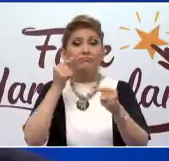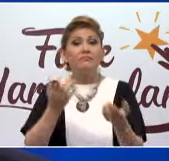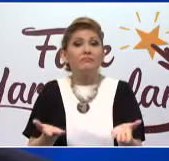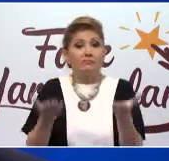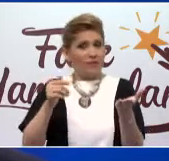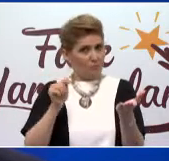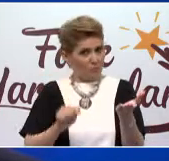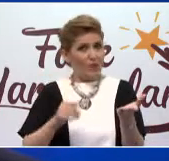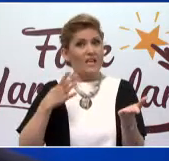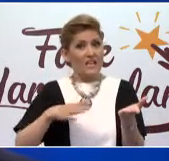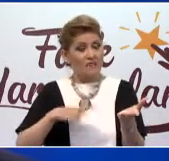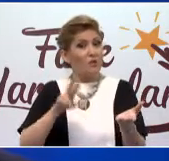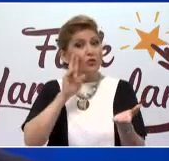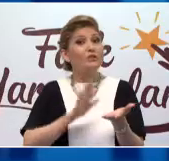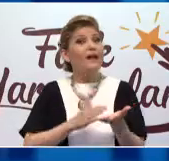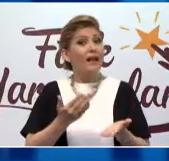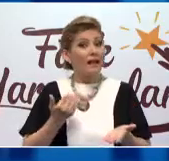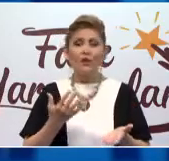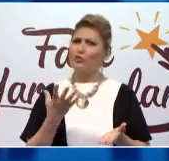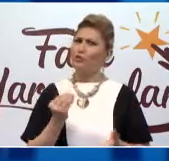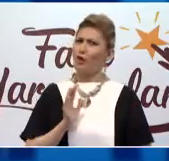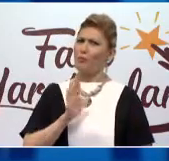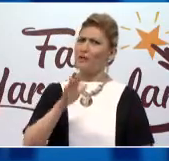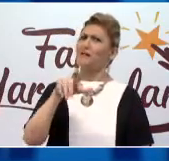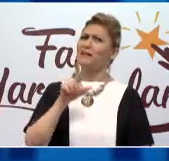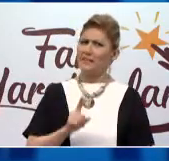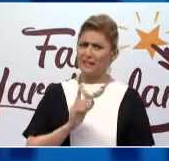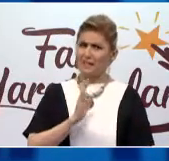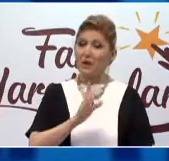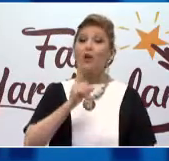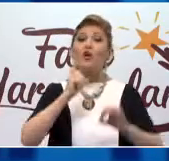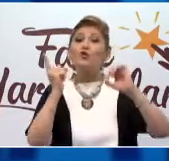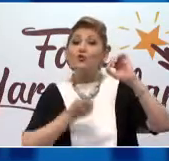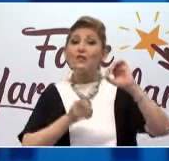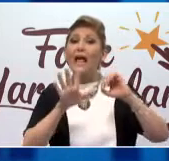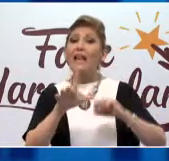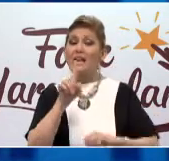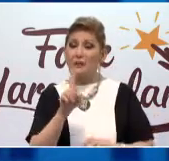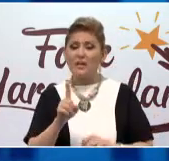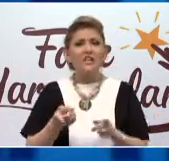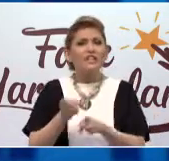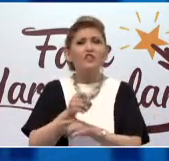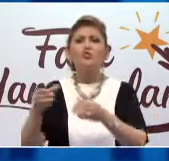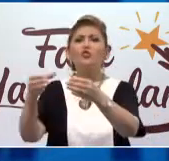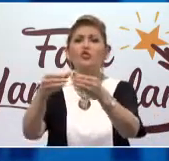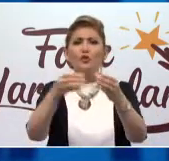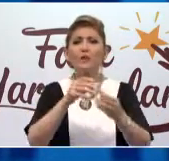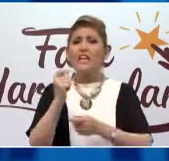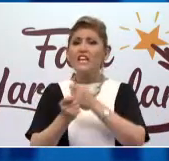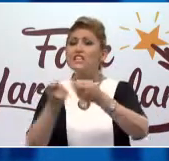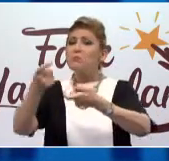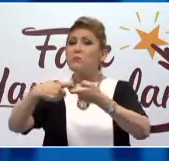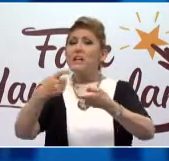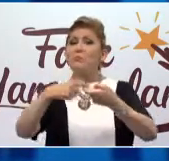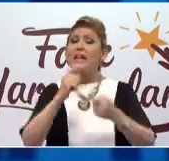Bu da istediğimiz bir sonuçtu ve çok başarılı gitmiş. %51'i çeşitli kurumlardan işbirliği